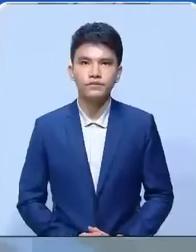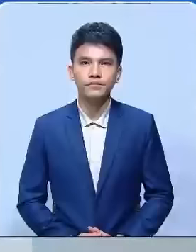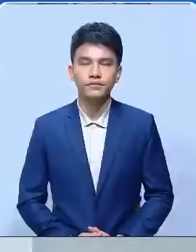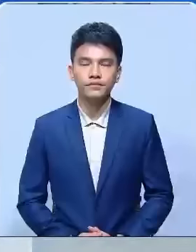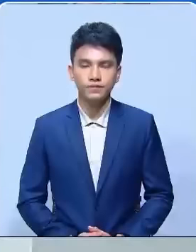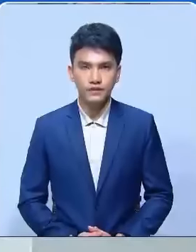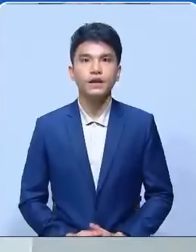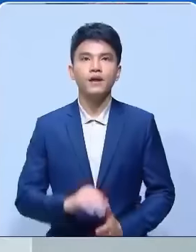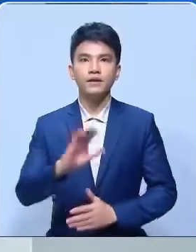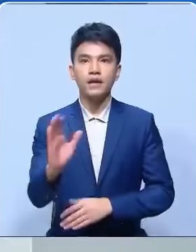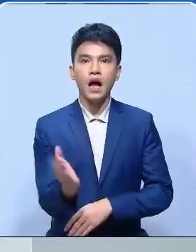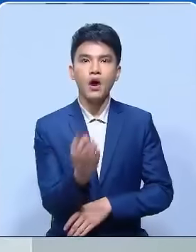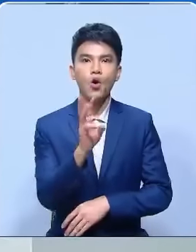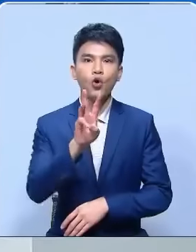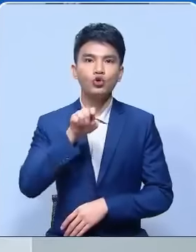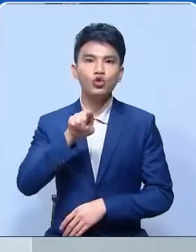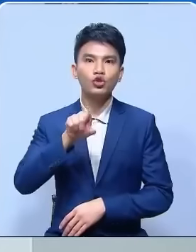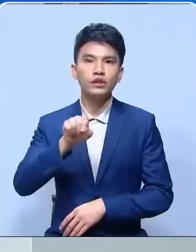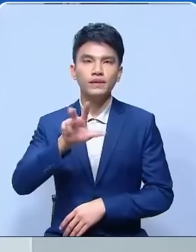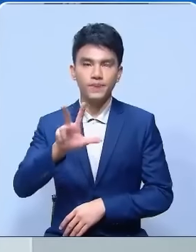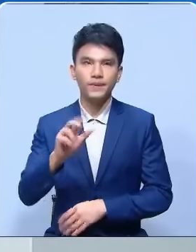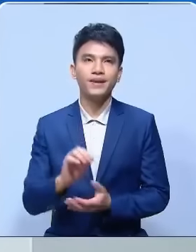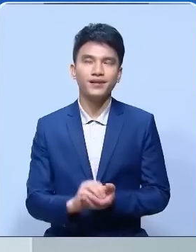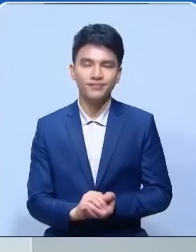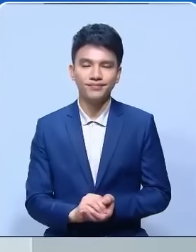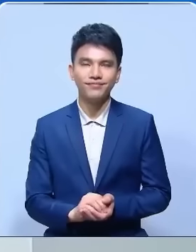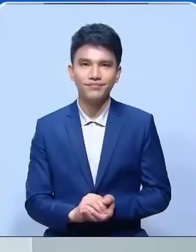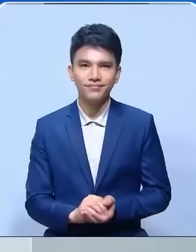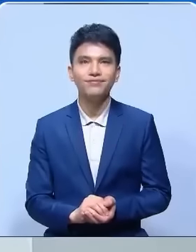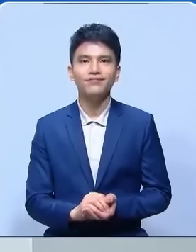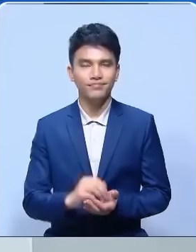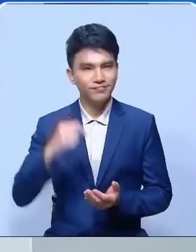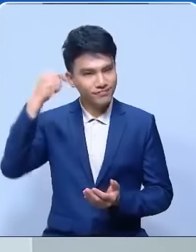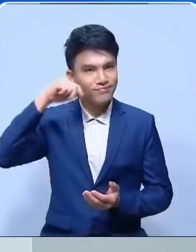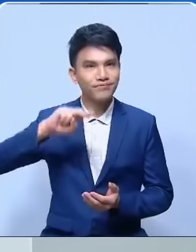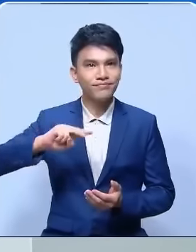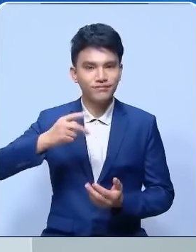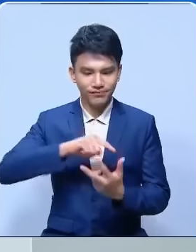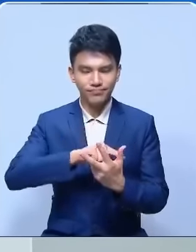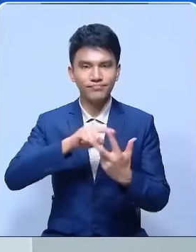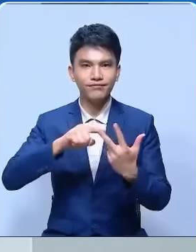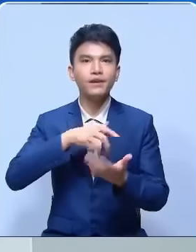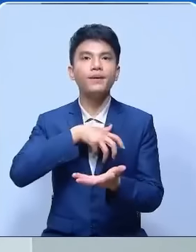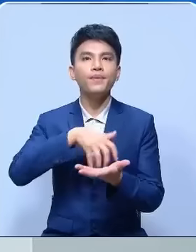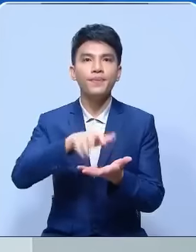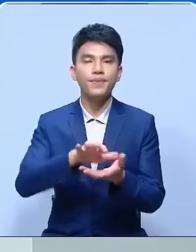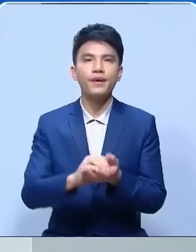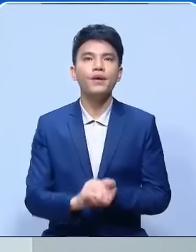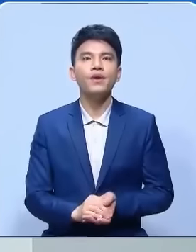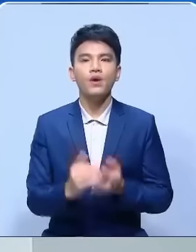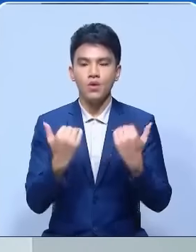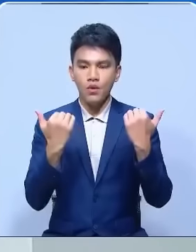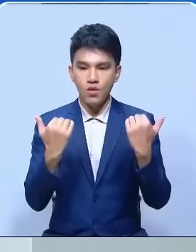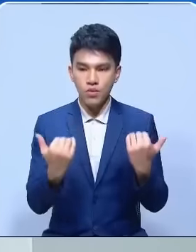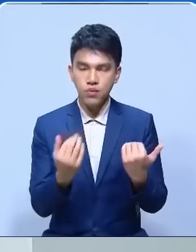6:23 น.กลับมาเช้านี้ที่หมอชิดนะครับอยู่กับคุณบีกมลราศคุณปอยพานุรัตคุณม่อนล่ามภาษามือและผมกายสวิทนะครับยังคงเกาะติดสถานการณ์น้